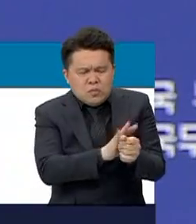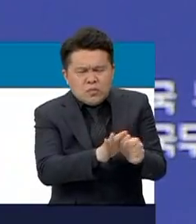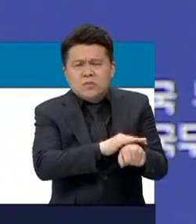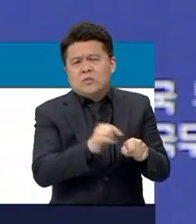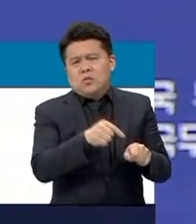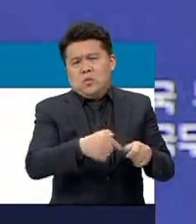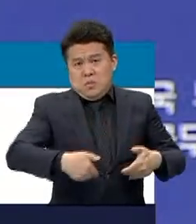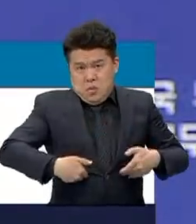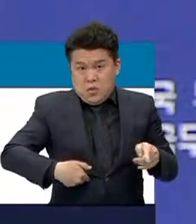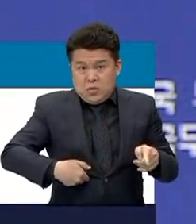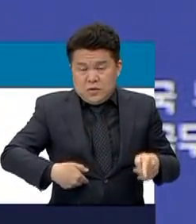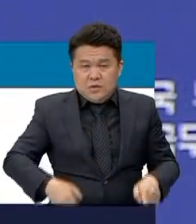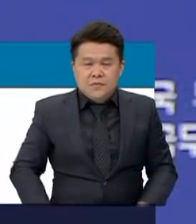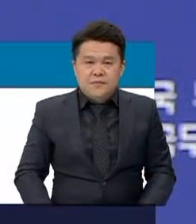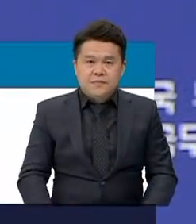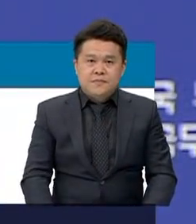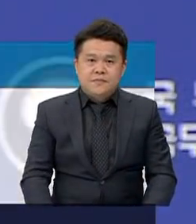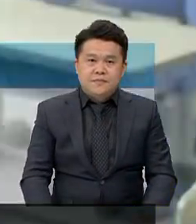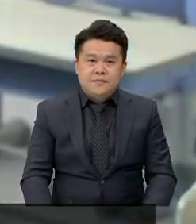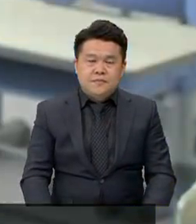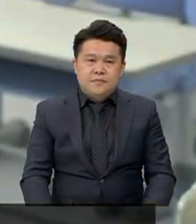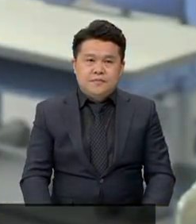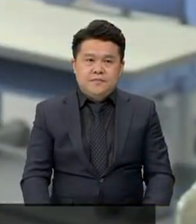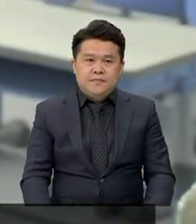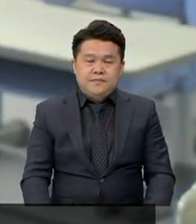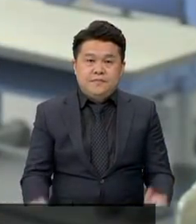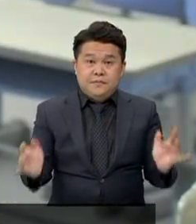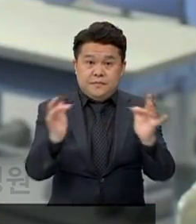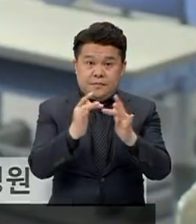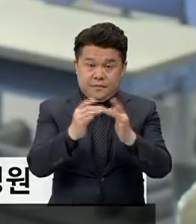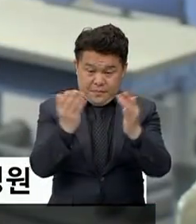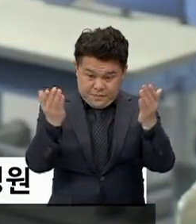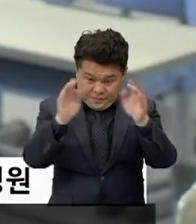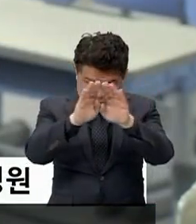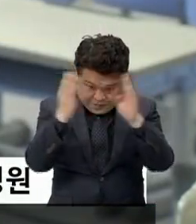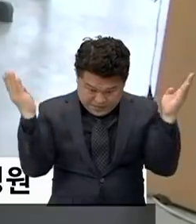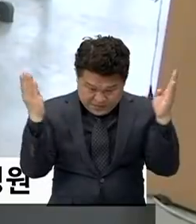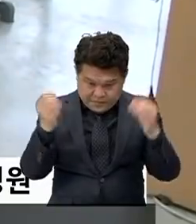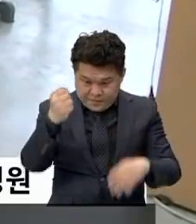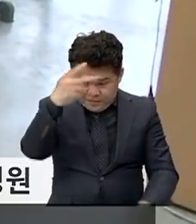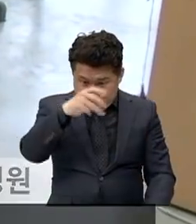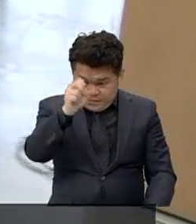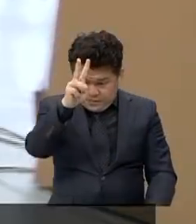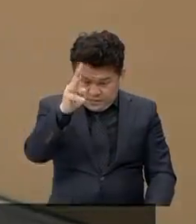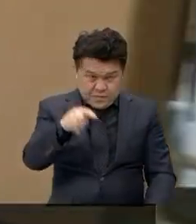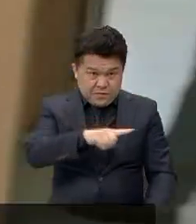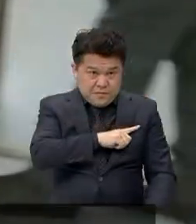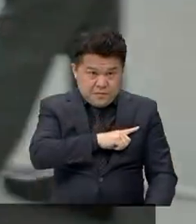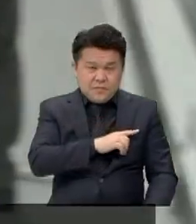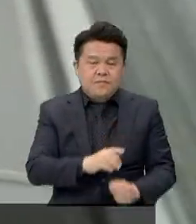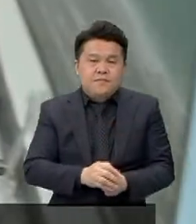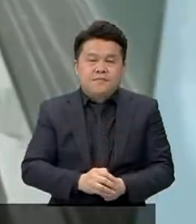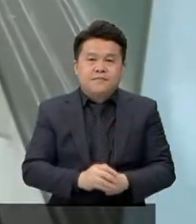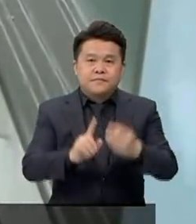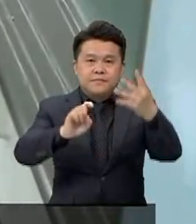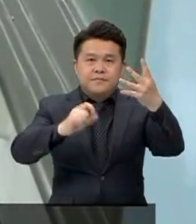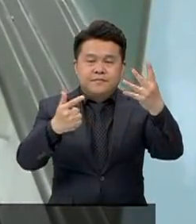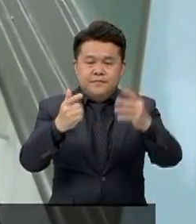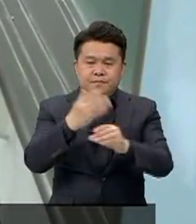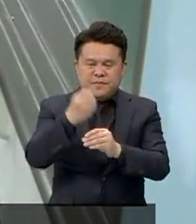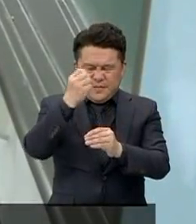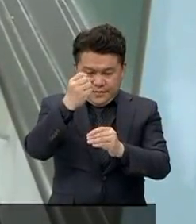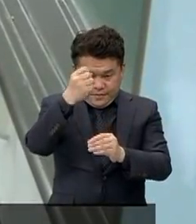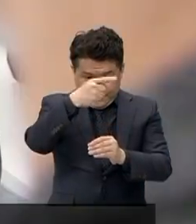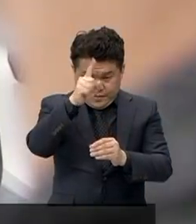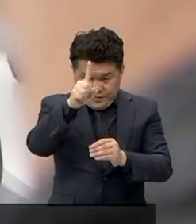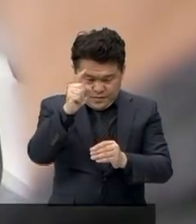세심한 배려가 필요합니다. 온라인 개학은 오늘 중3, 고3을 시작으로 오는 16일에는 중학교와 고등학교 1,